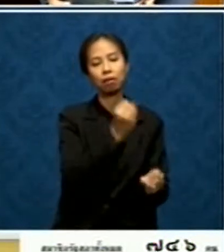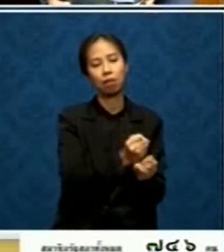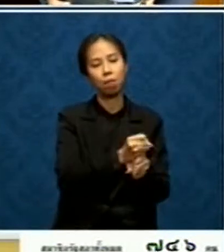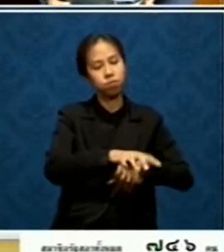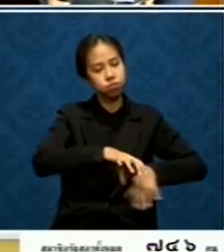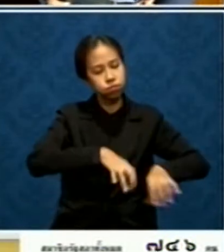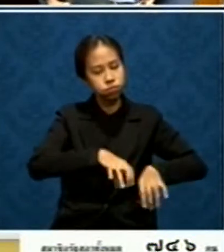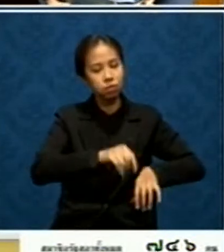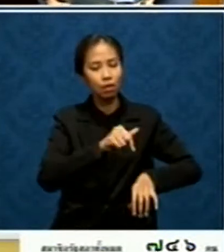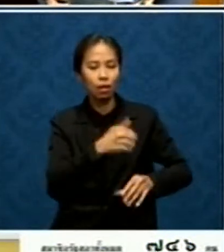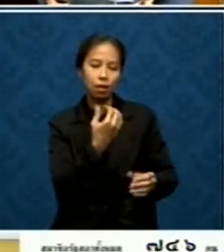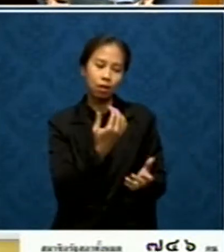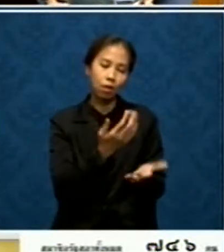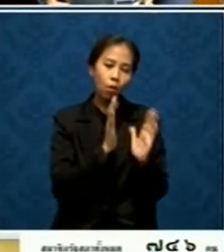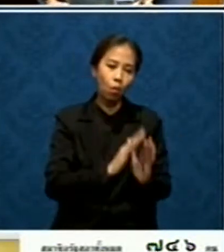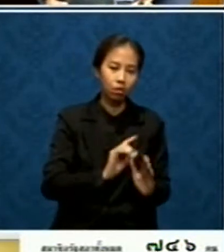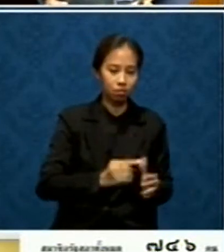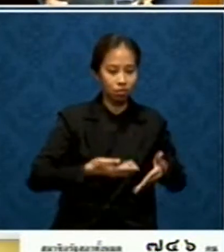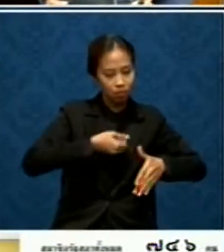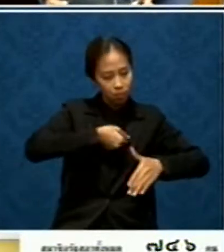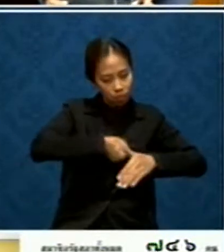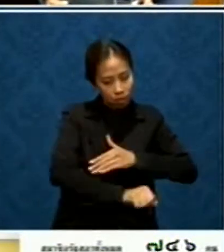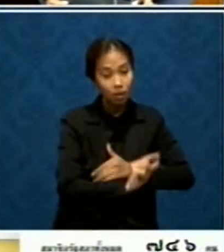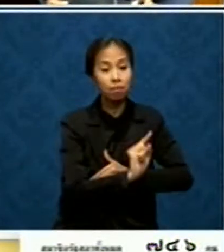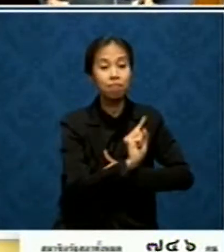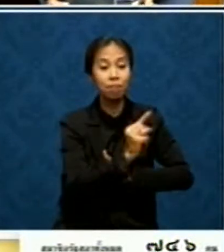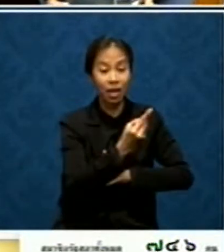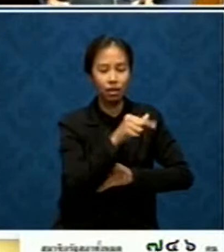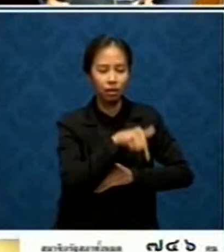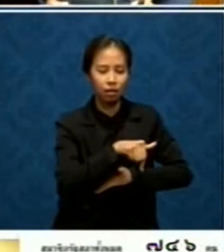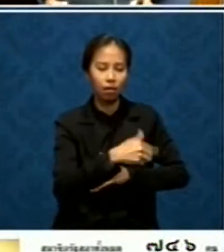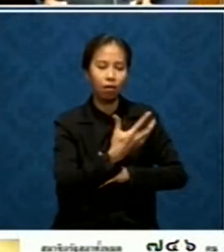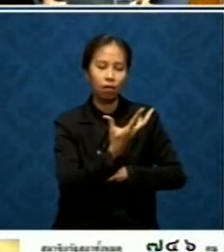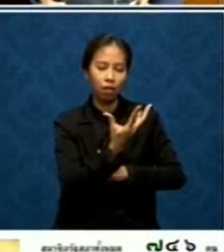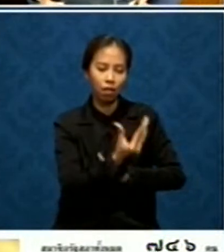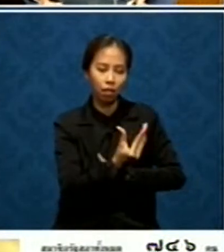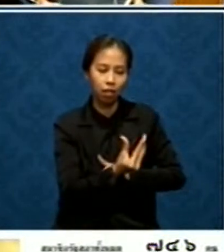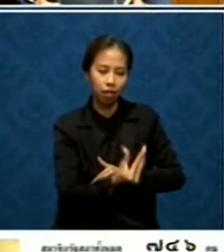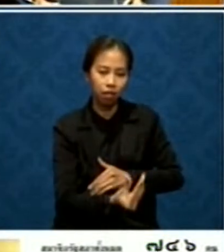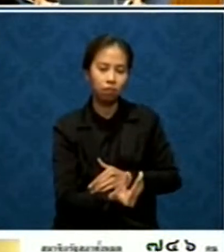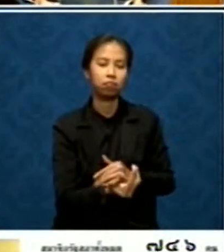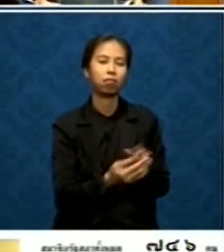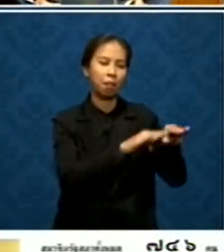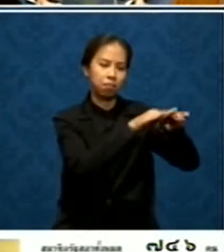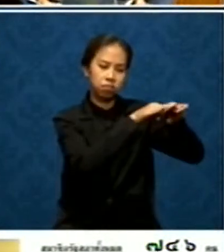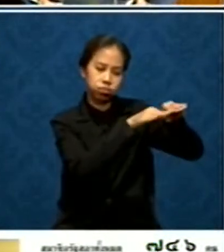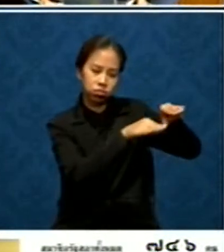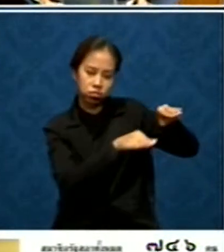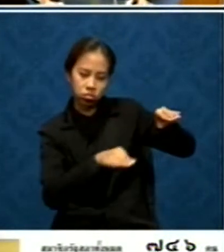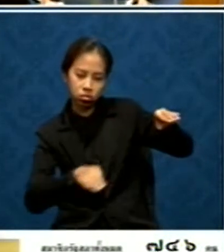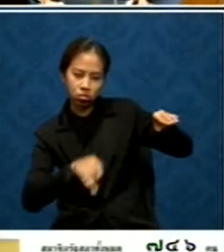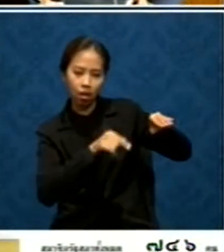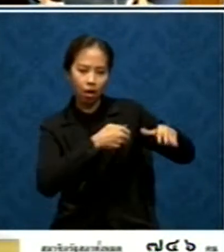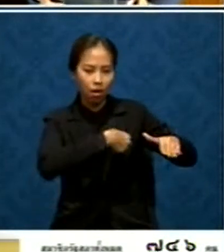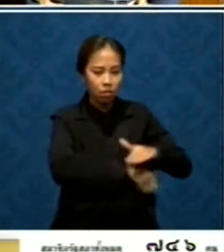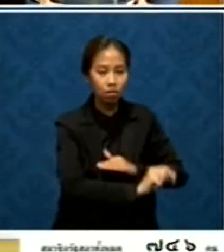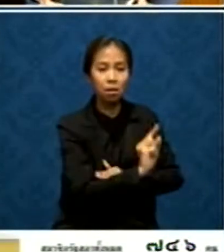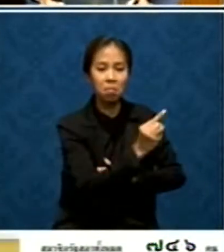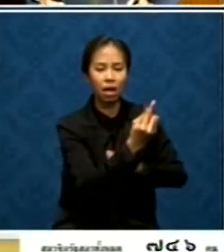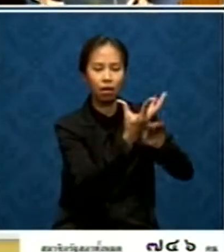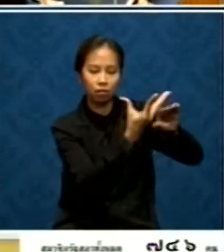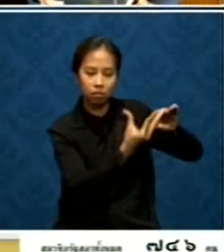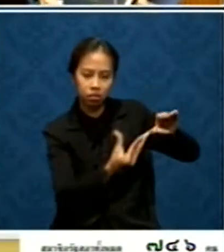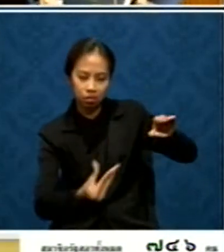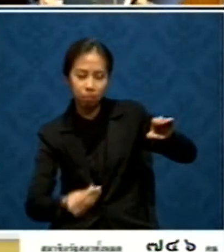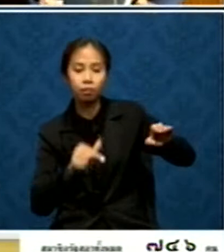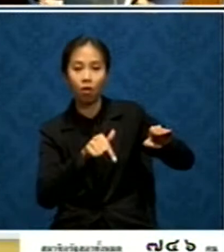ความท้าทายจากการที่จำนวนเด็กเกิดใหม่ในแต่ละปีมีจำนวนลดลงอย่างต่อเนื่องนอกจากความท้าทายเชิง